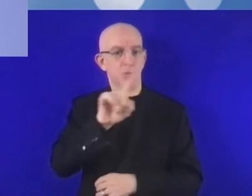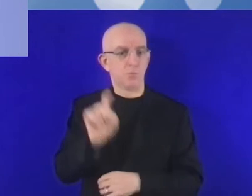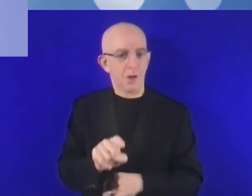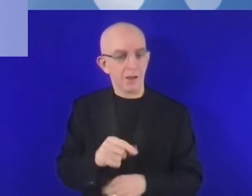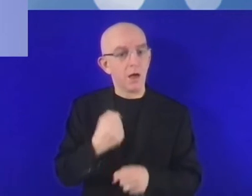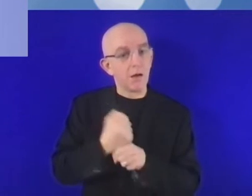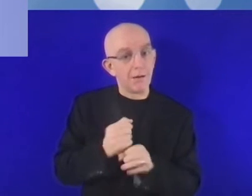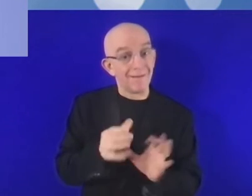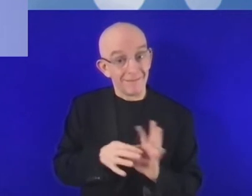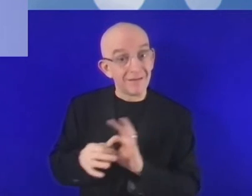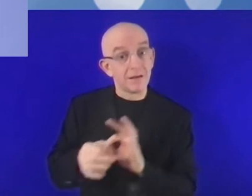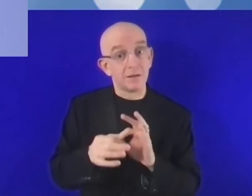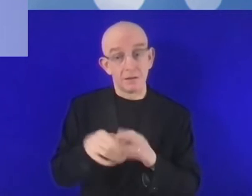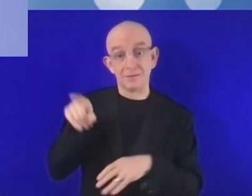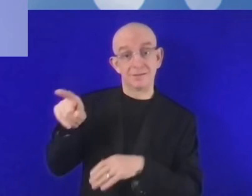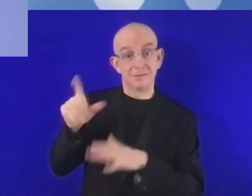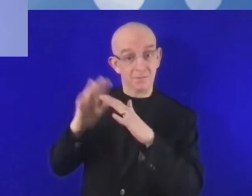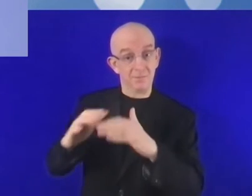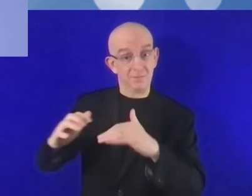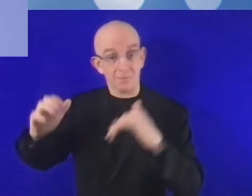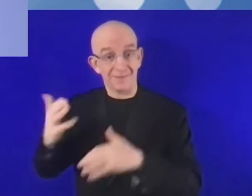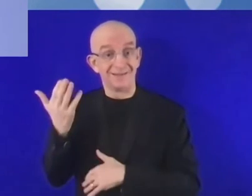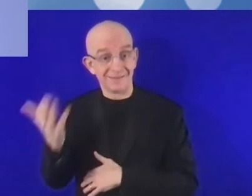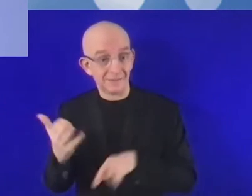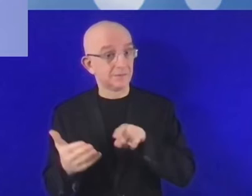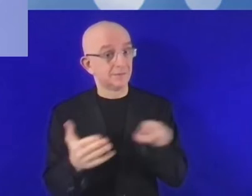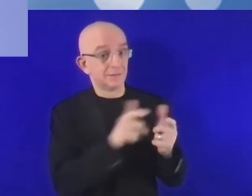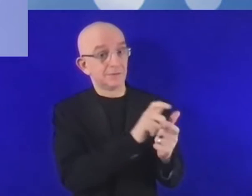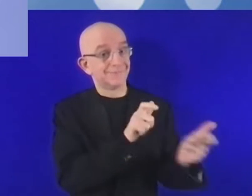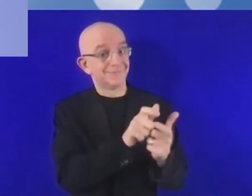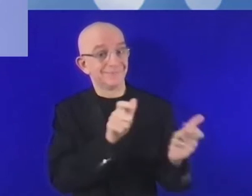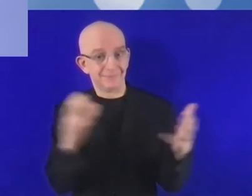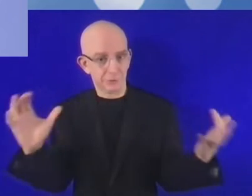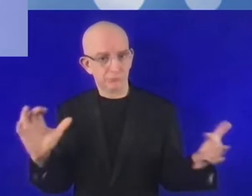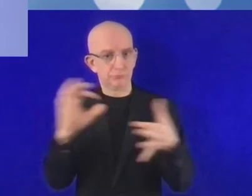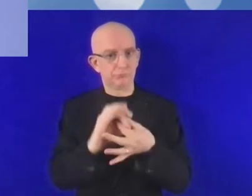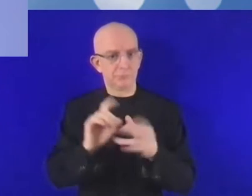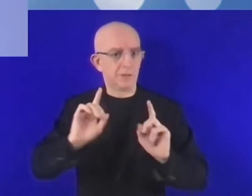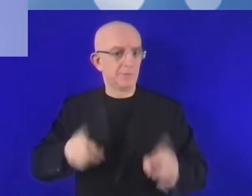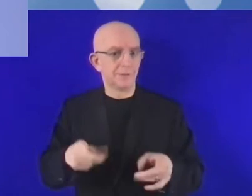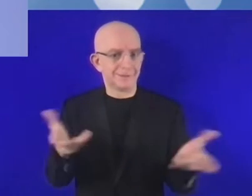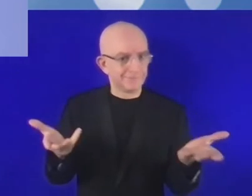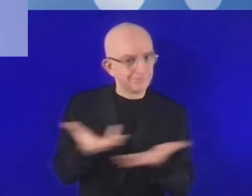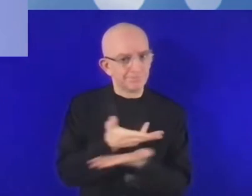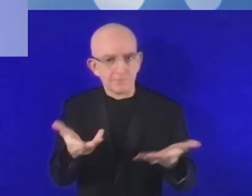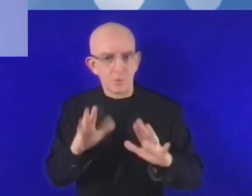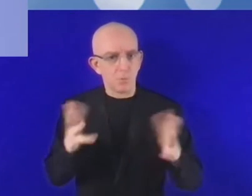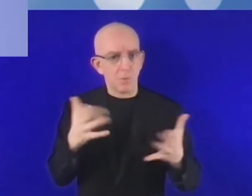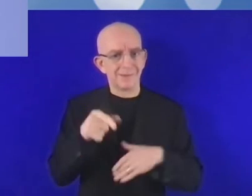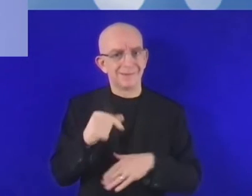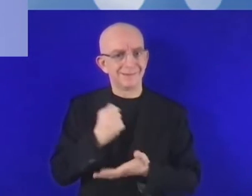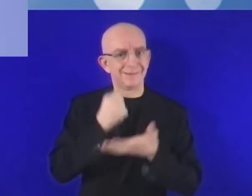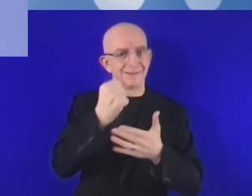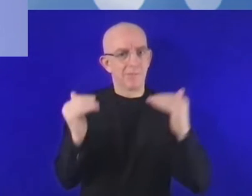и государственными игроками является необходимостью. Конечно же,